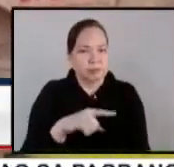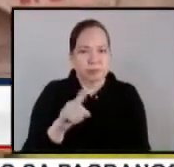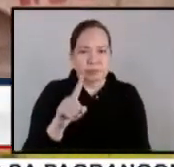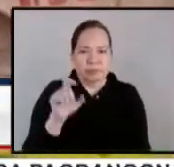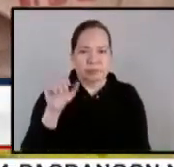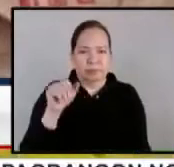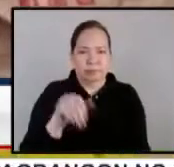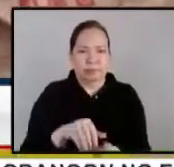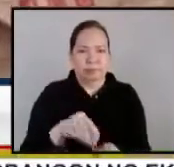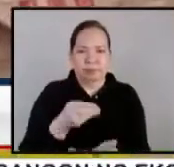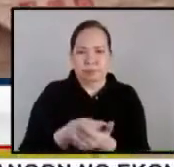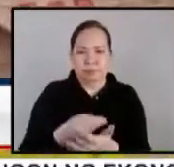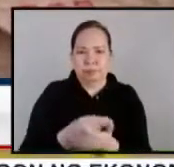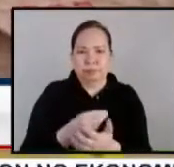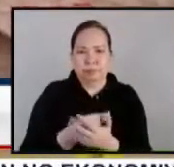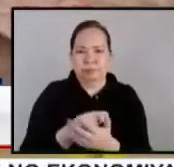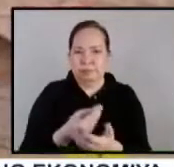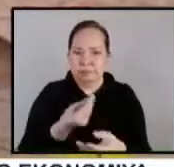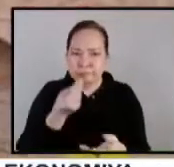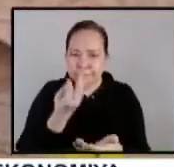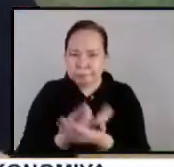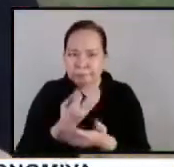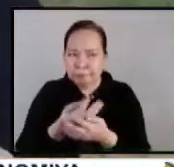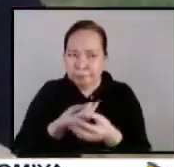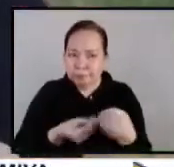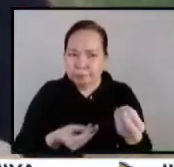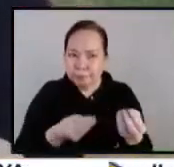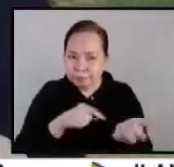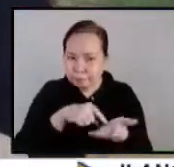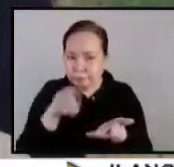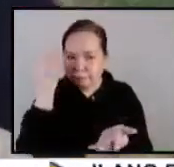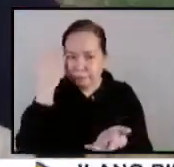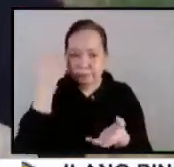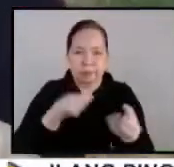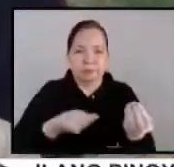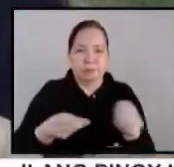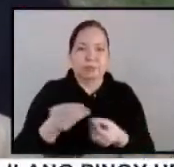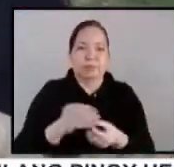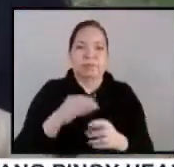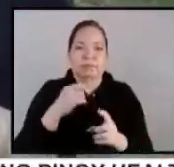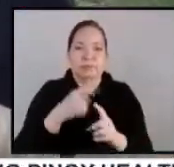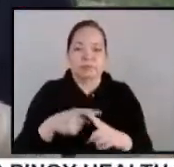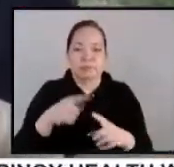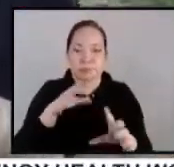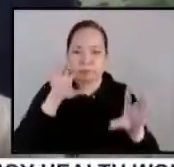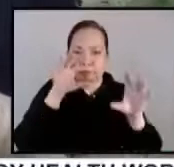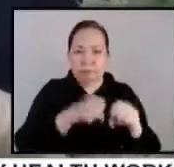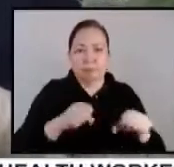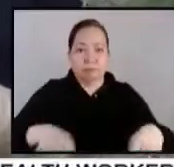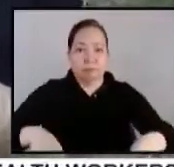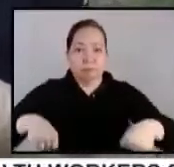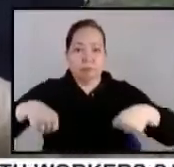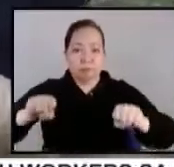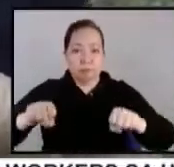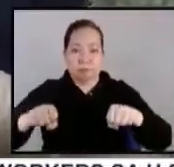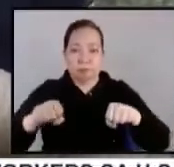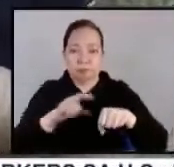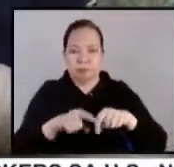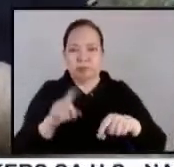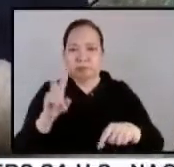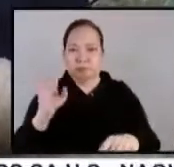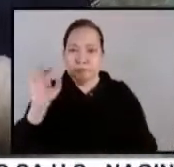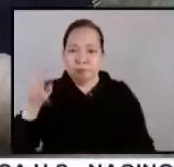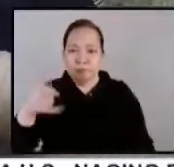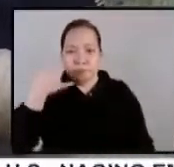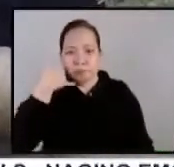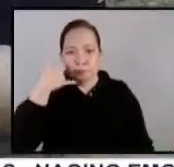at bypass money. Kinumpiska rin ng mga otoridad ang motorsiklo na ginamit ng mga suspect at dalawang unit ng cellphone na